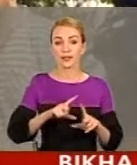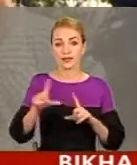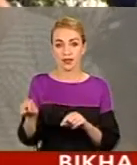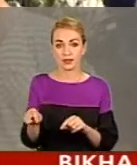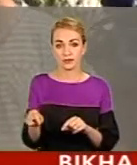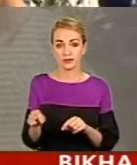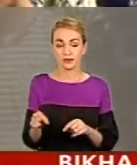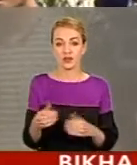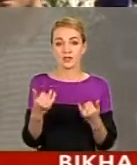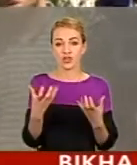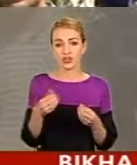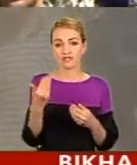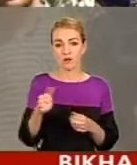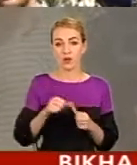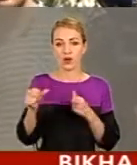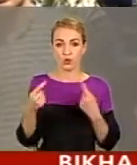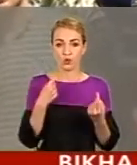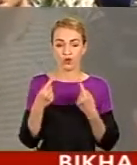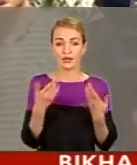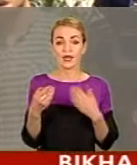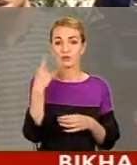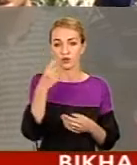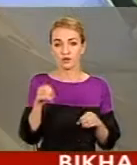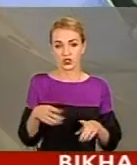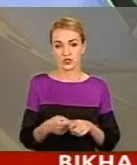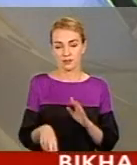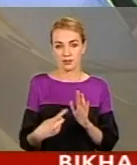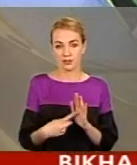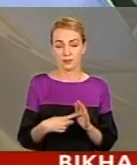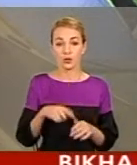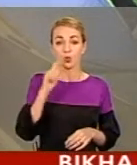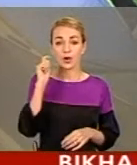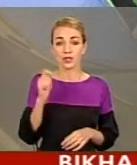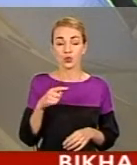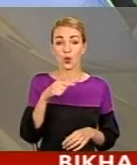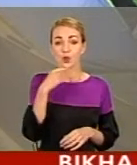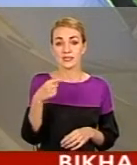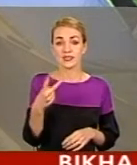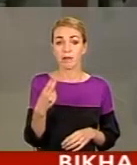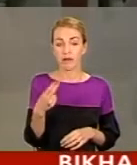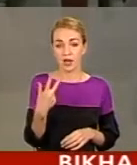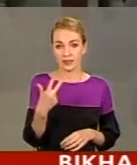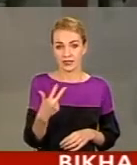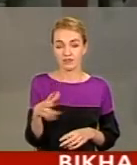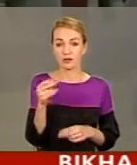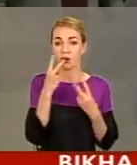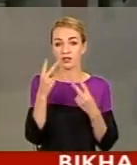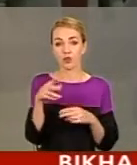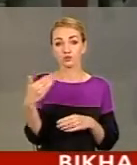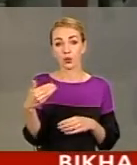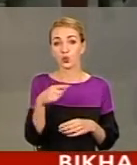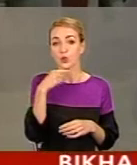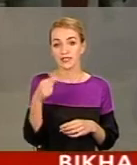тоді з вами ще окремо проговоримо, яким чином вирішити цю ситуацію. Україно-російських пар тут три, і всі вони тепер поглядають у сторону